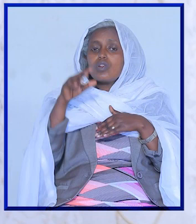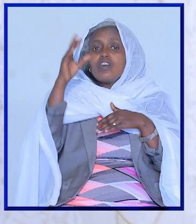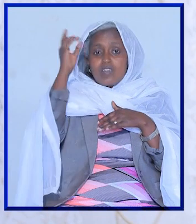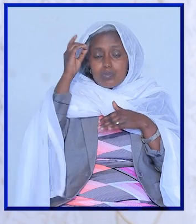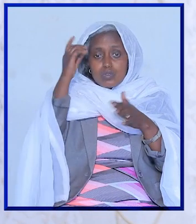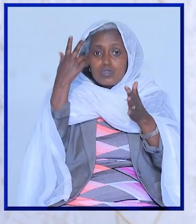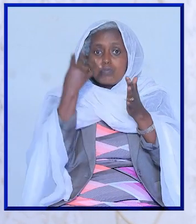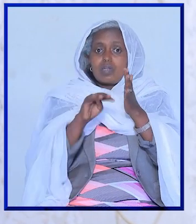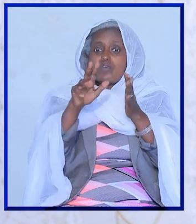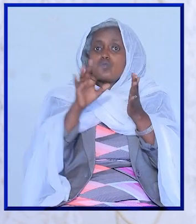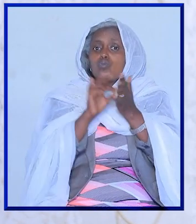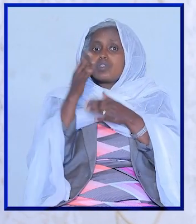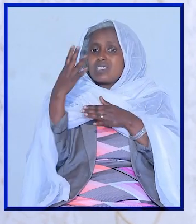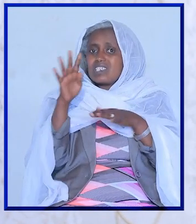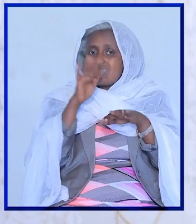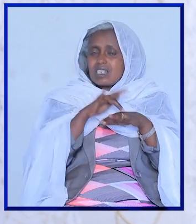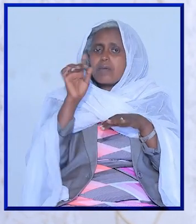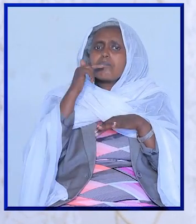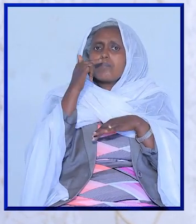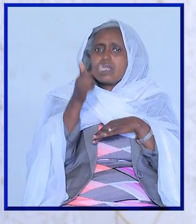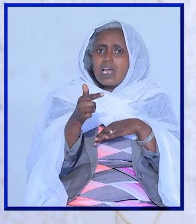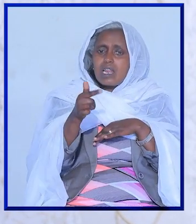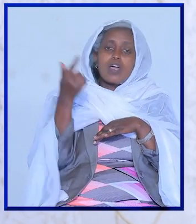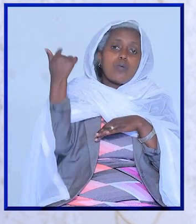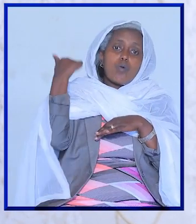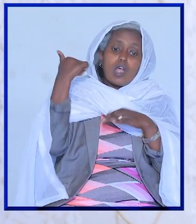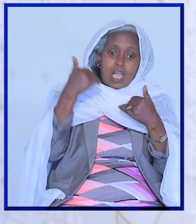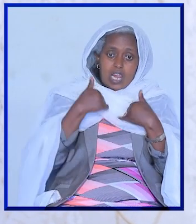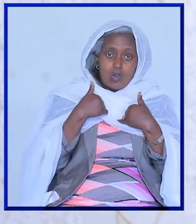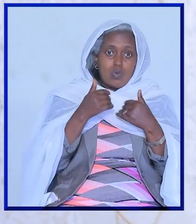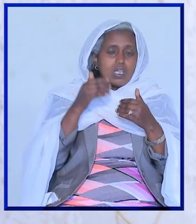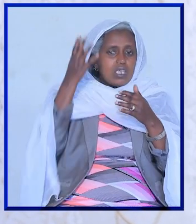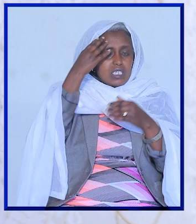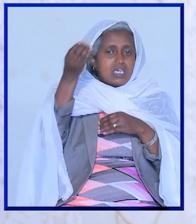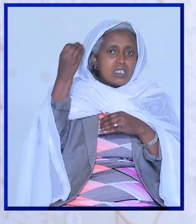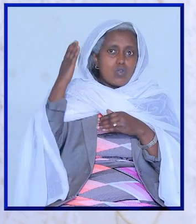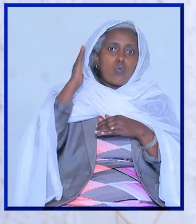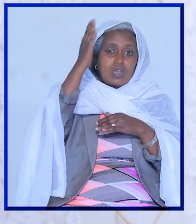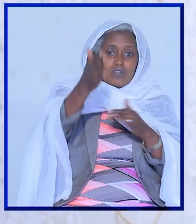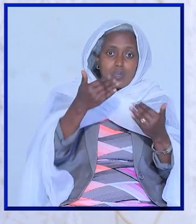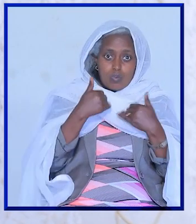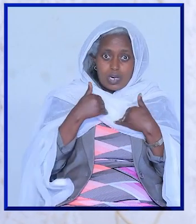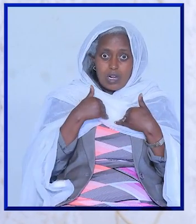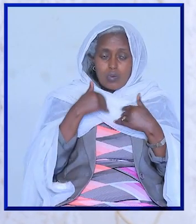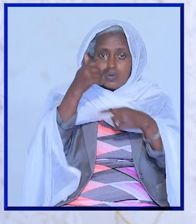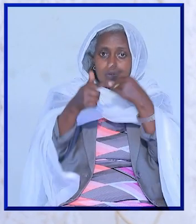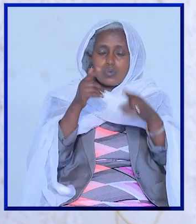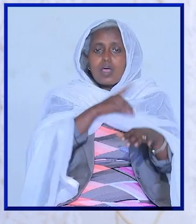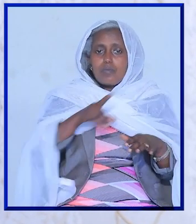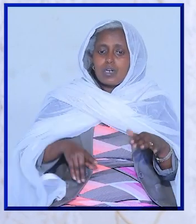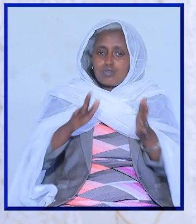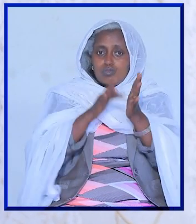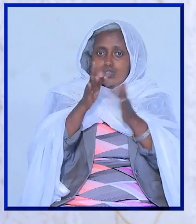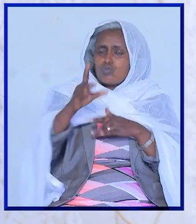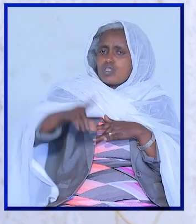3 ቁጥር 14 ላይ ምን ይላል? እሱ በኋላ ያለውን እየረሳው በፊቴም ወዳለው እየተዘረጋው በክርስቶስ ኢየሱስ ከፍ